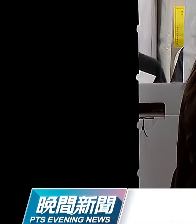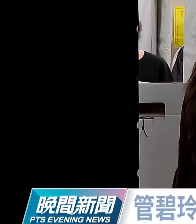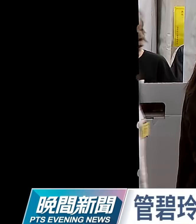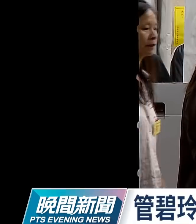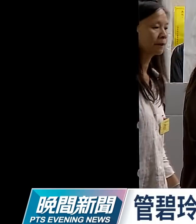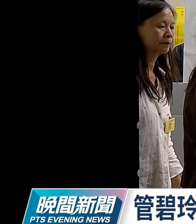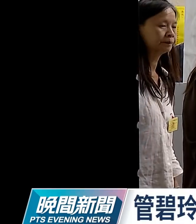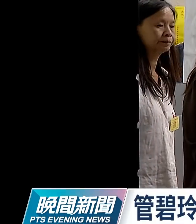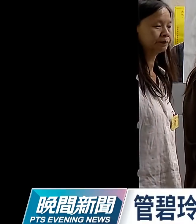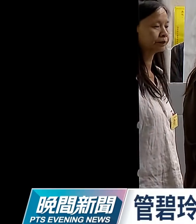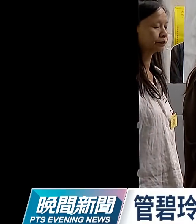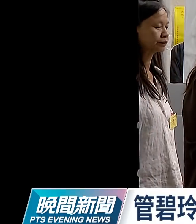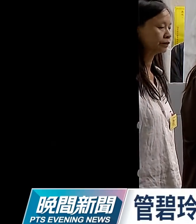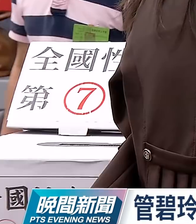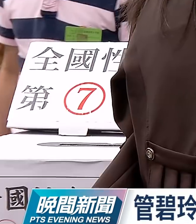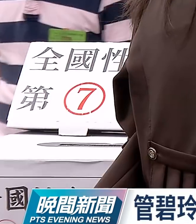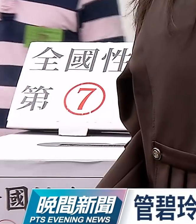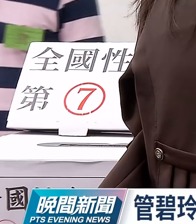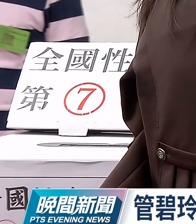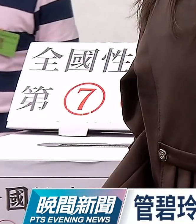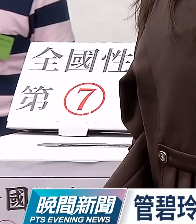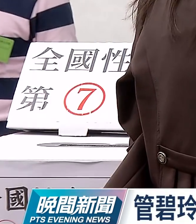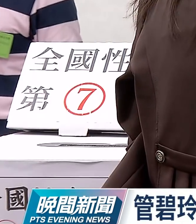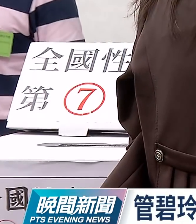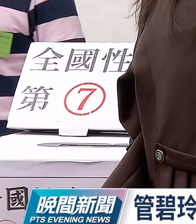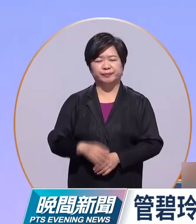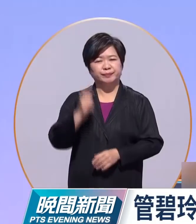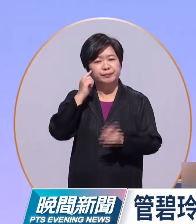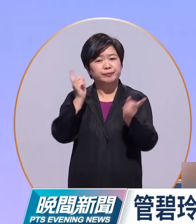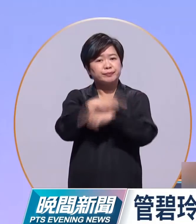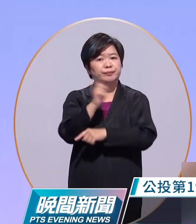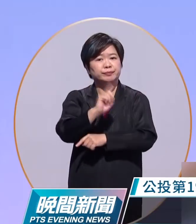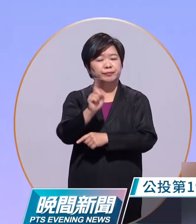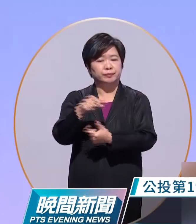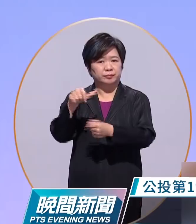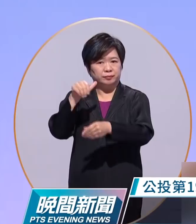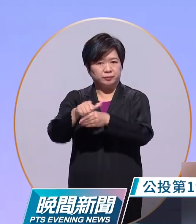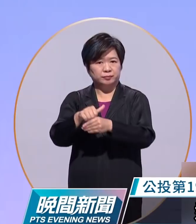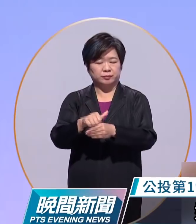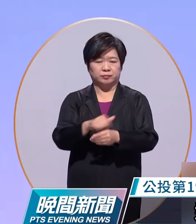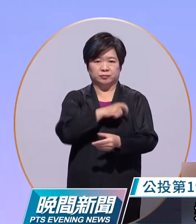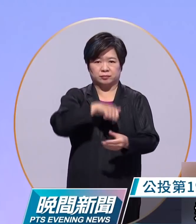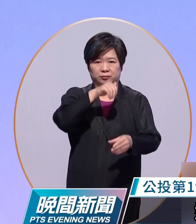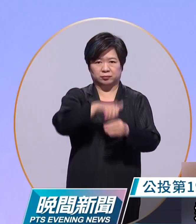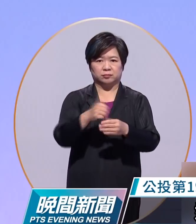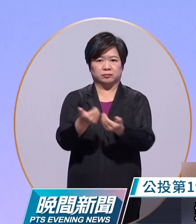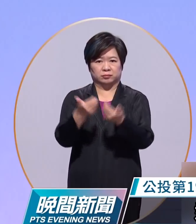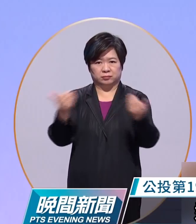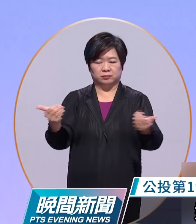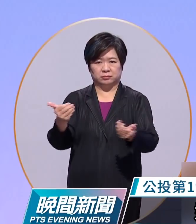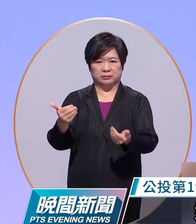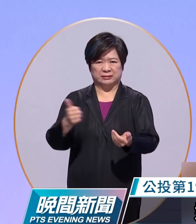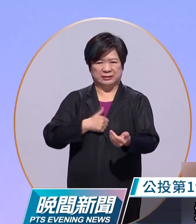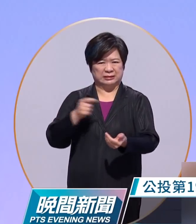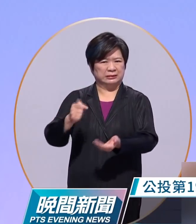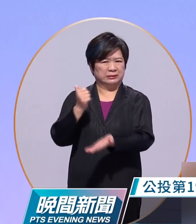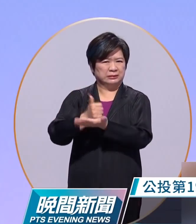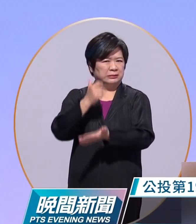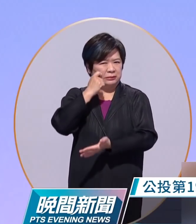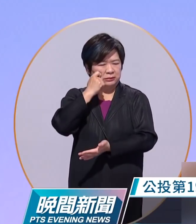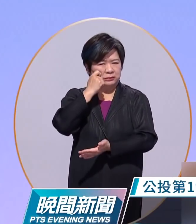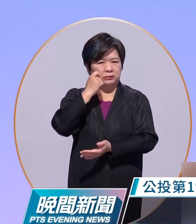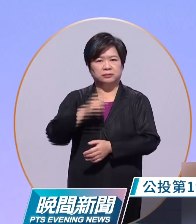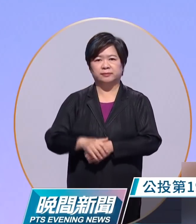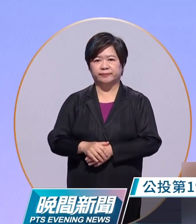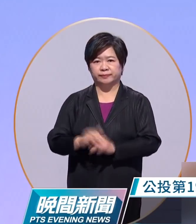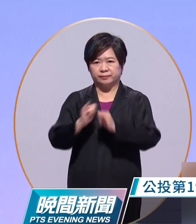公投才会是主角，真正实践人民做主。 公投不榜大选通过以及成案的几率非常渺茫，民